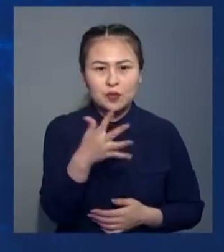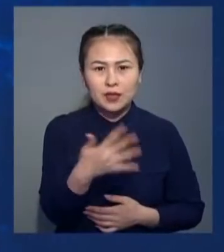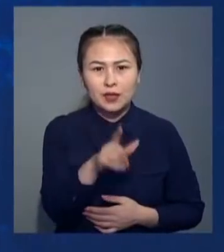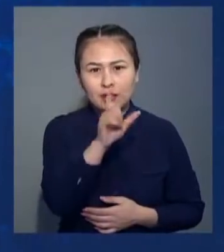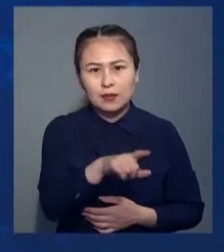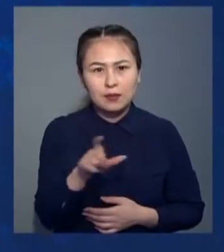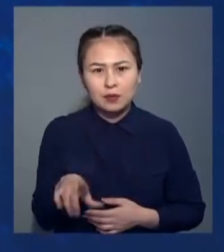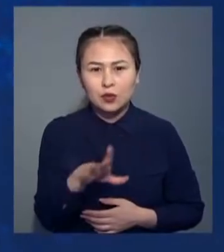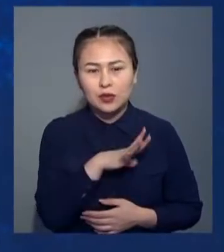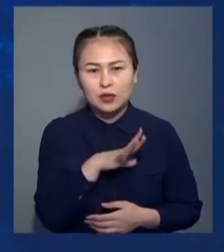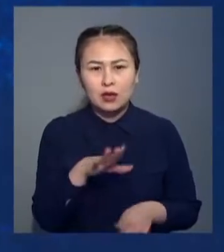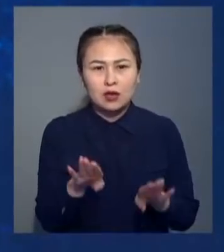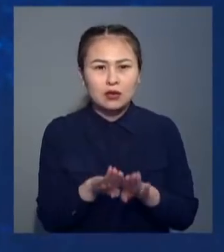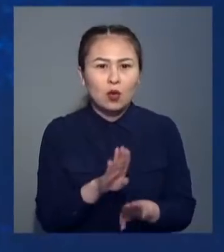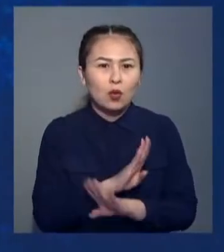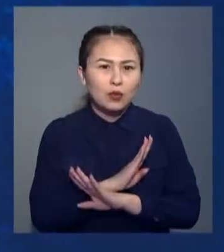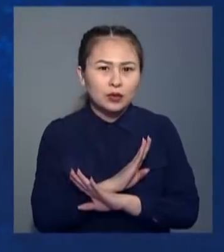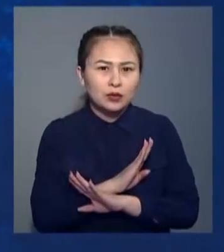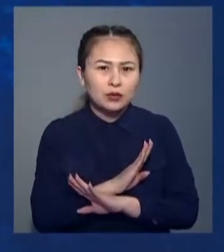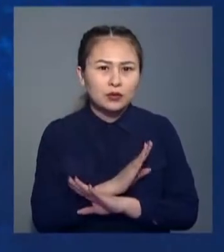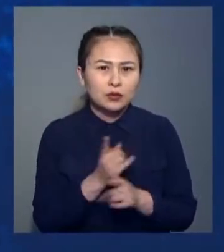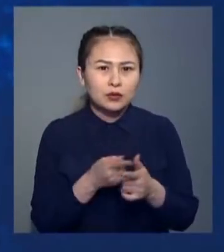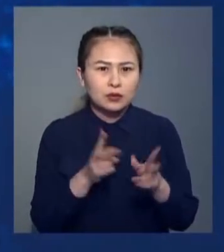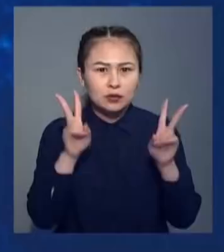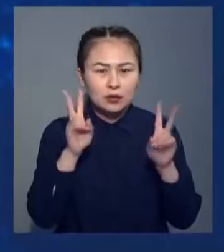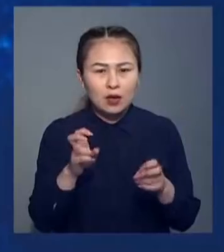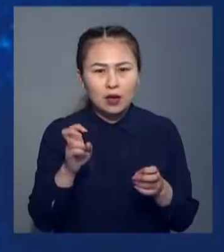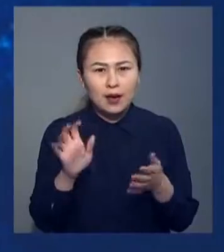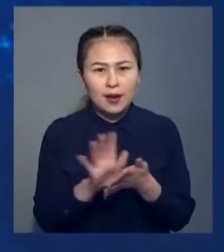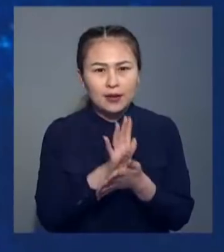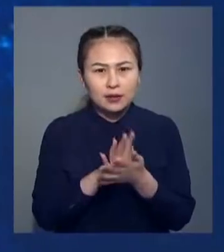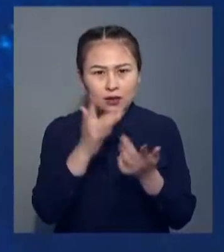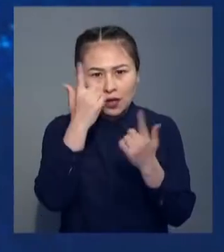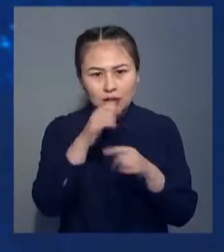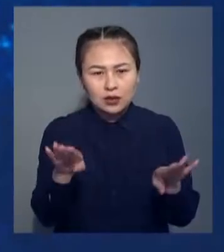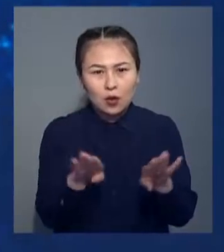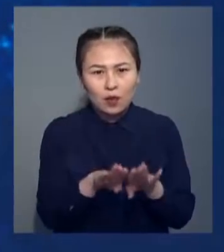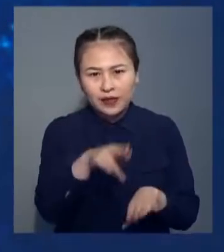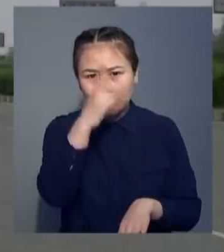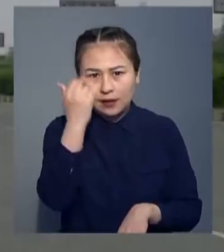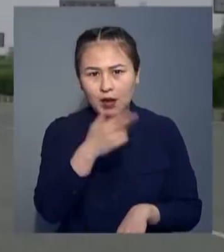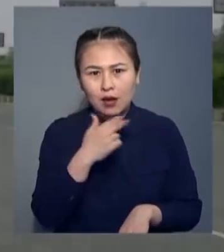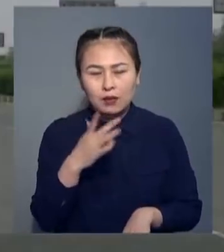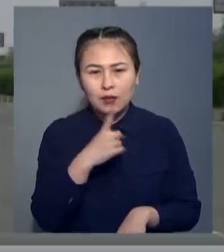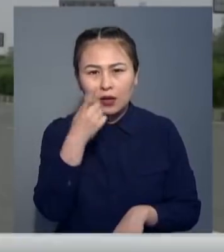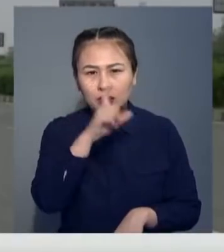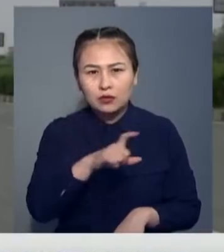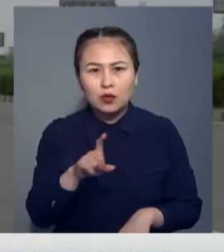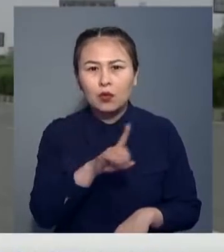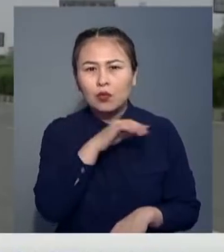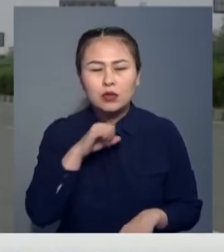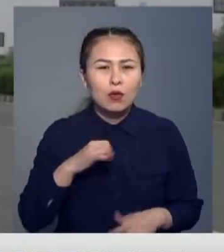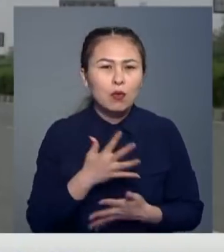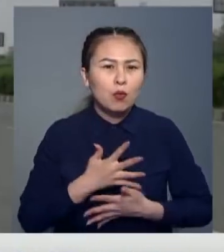21.150-ден астам адам осы кеселден қайтыс болды. The Guardian басылымының дерегі осындай. Италия бұл кеселден адам шығыны ең